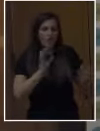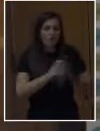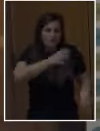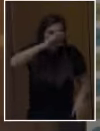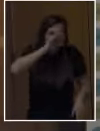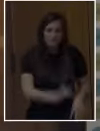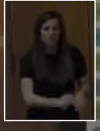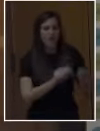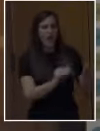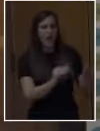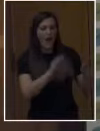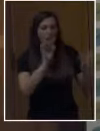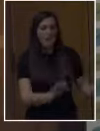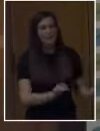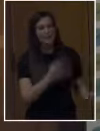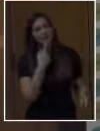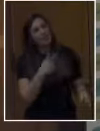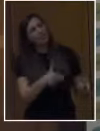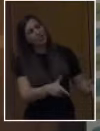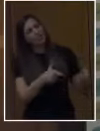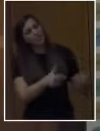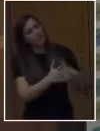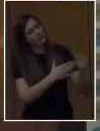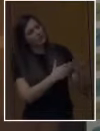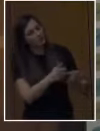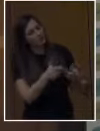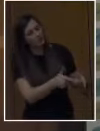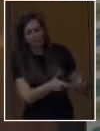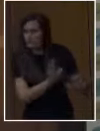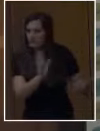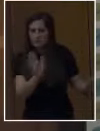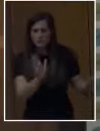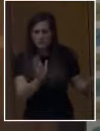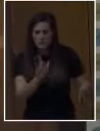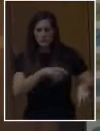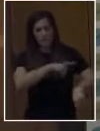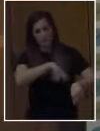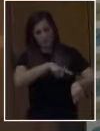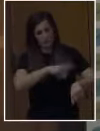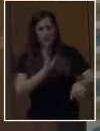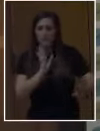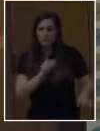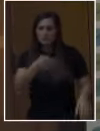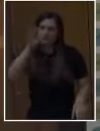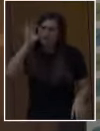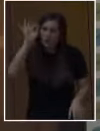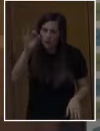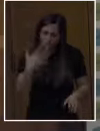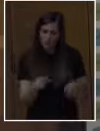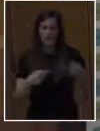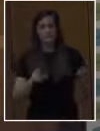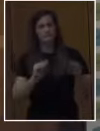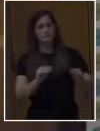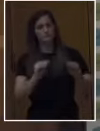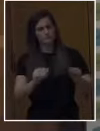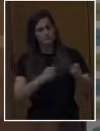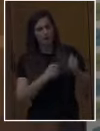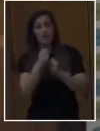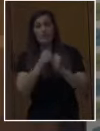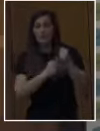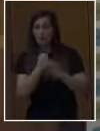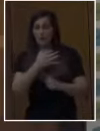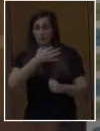είναι εκπαίδευση, δεν είναι δημιουργική απασχόληση. Έχει διδακτικούς στόχους, έχει αναλυτικό πρόγραμμα, πρέπει να έχει δομή, πρέπει